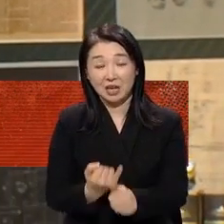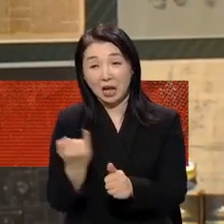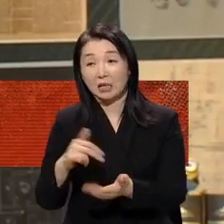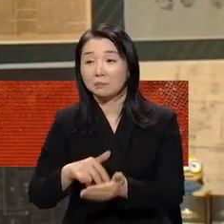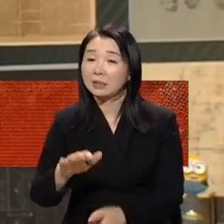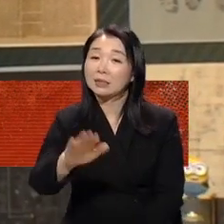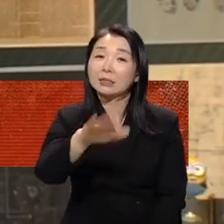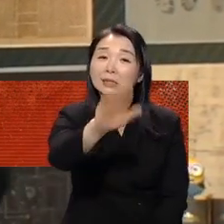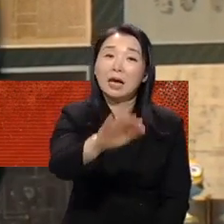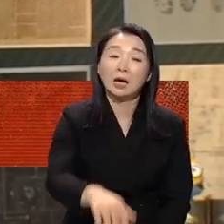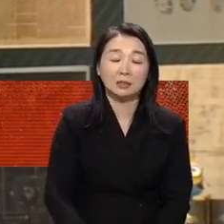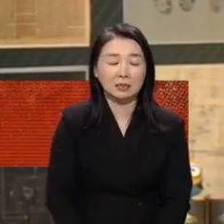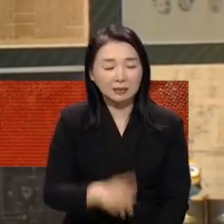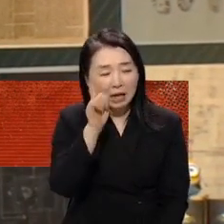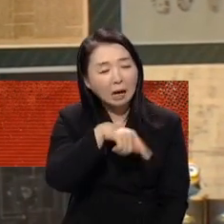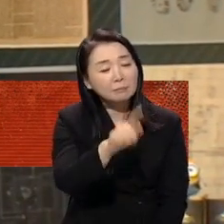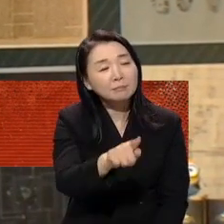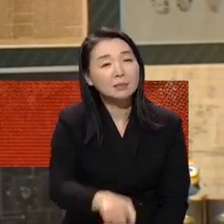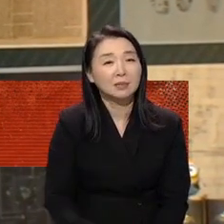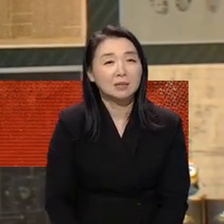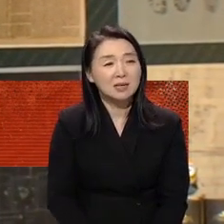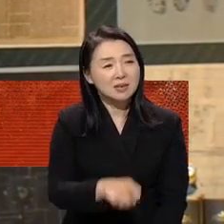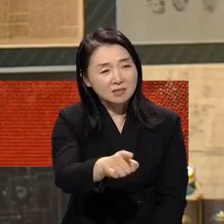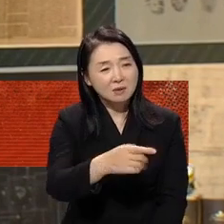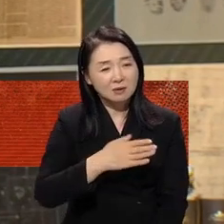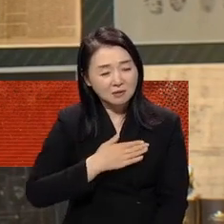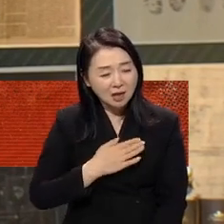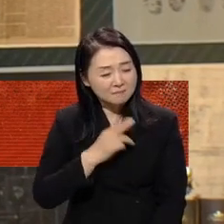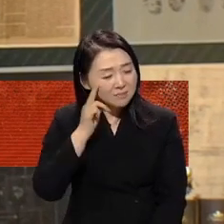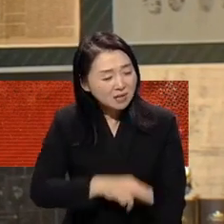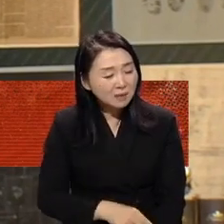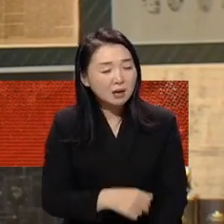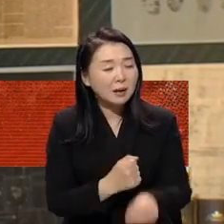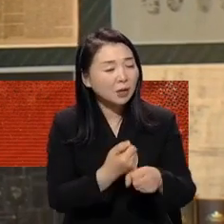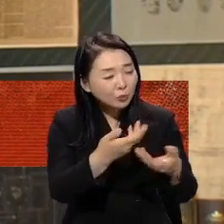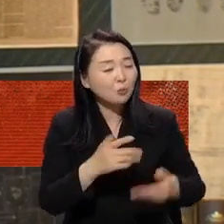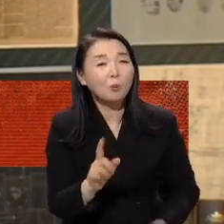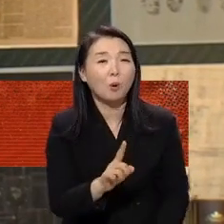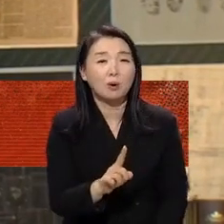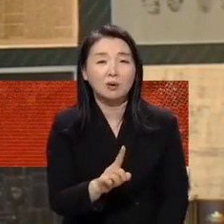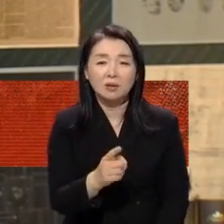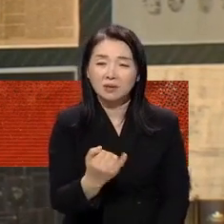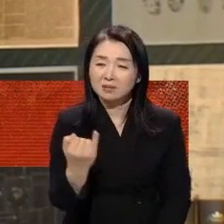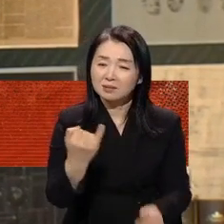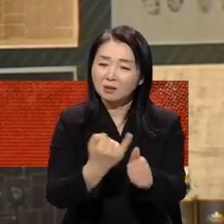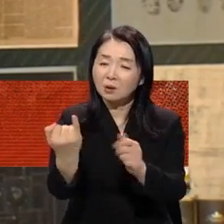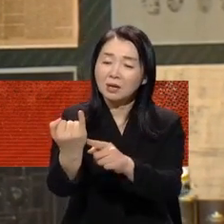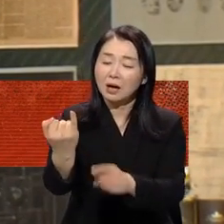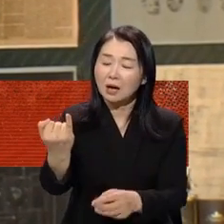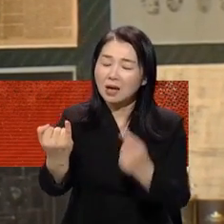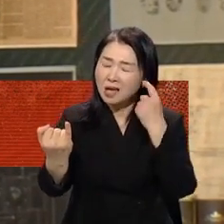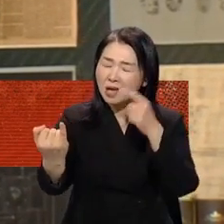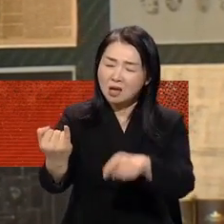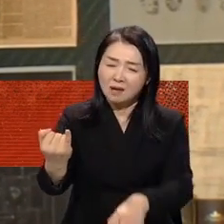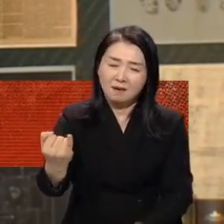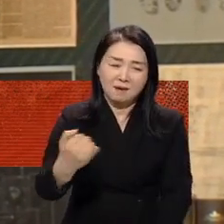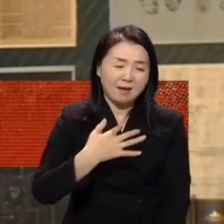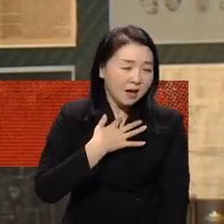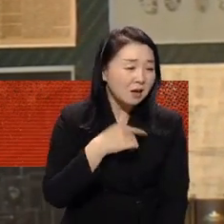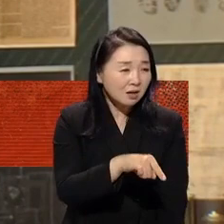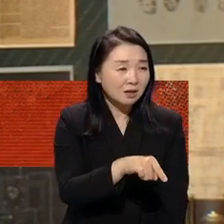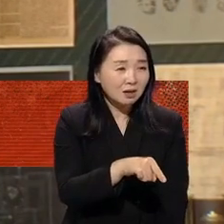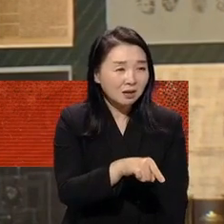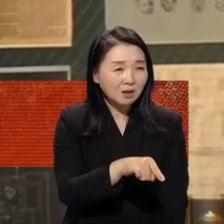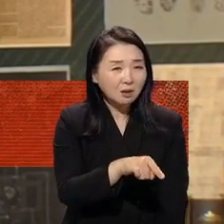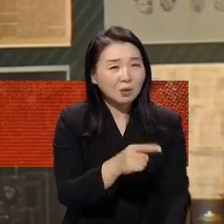야 박지훈이 나쁜 인간아 너 진짜 나 이렇게 비참하게 만들 거야 그 여자 생각만 하면 치가 떨린다며 자다